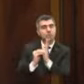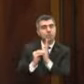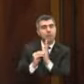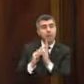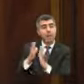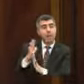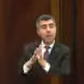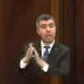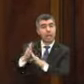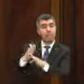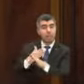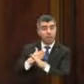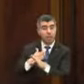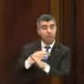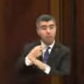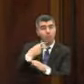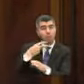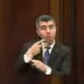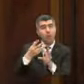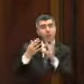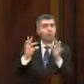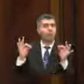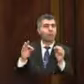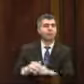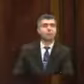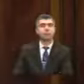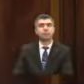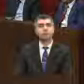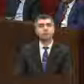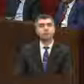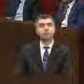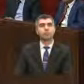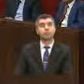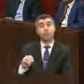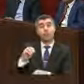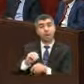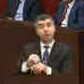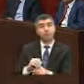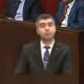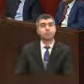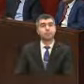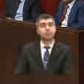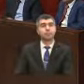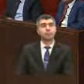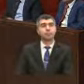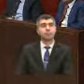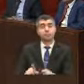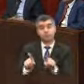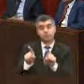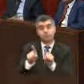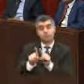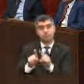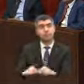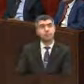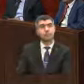فتره سابقه عن هذا الجانب. ايضا شق اخر متعلق ب